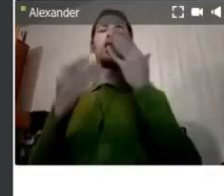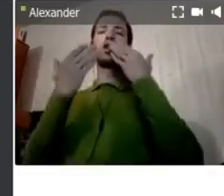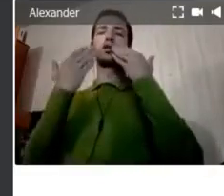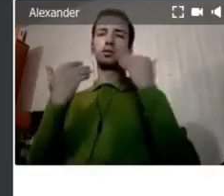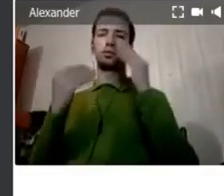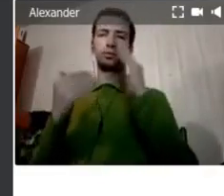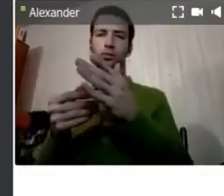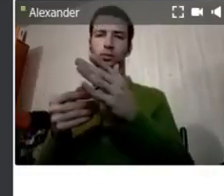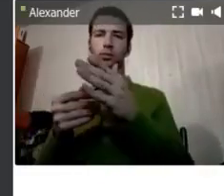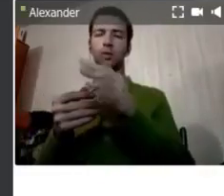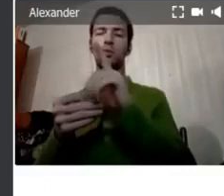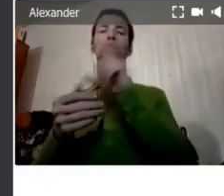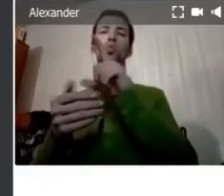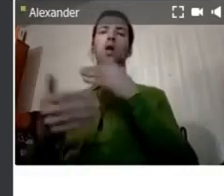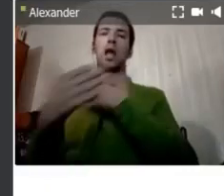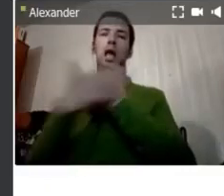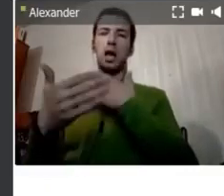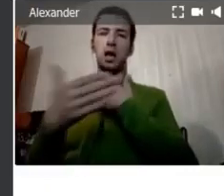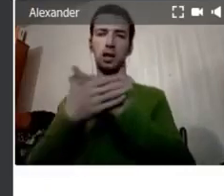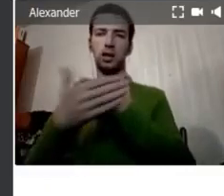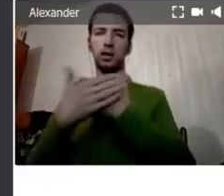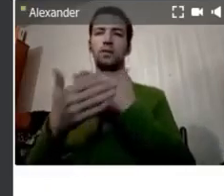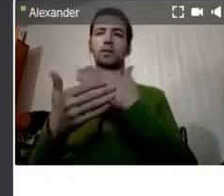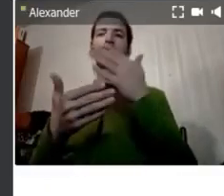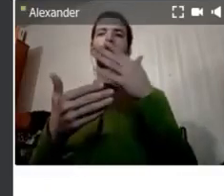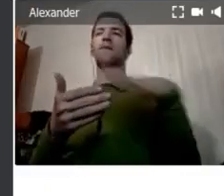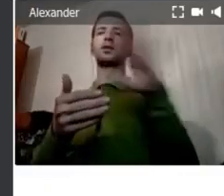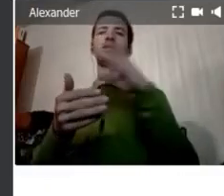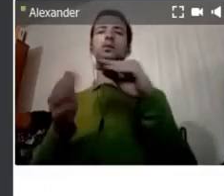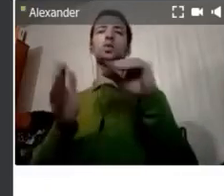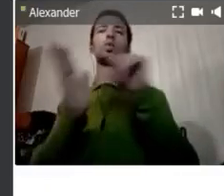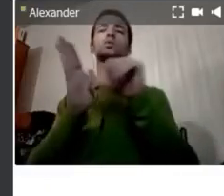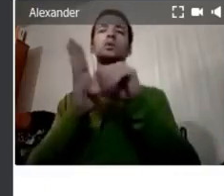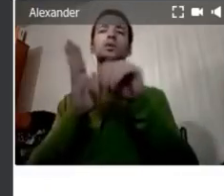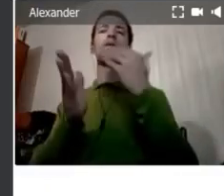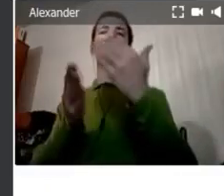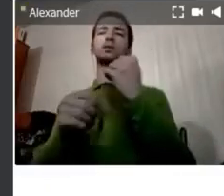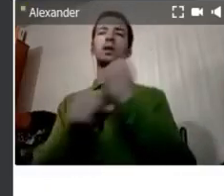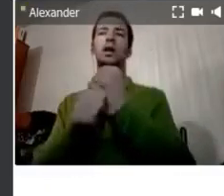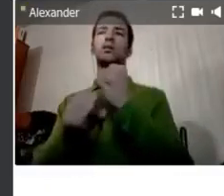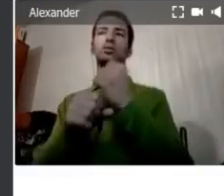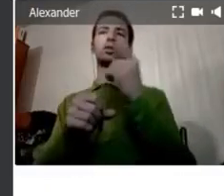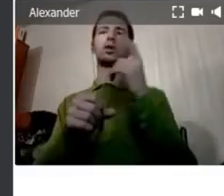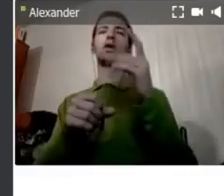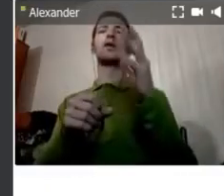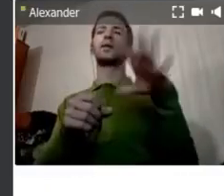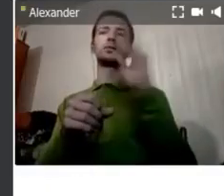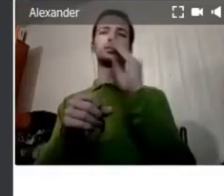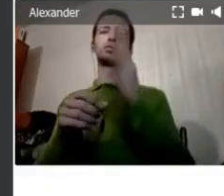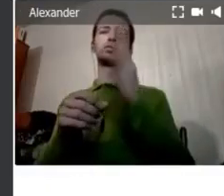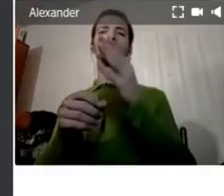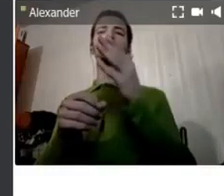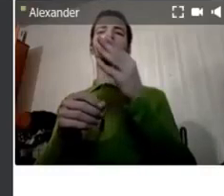первая задача, да, это начать бизнес. Второе, заработать первые хотя бы